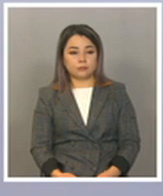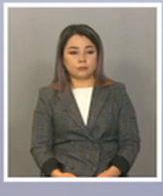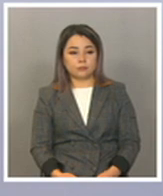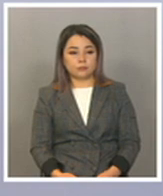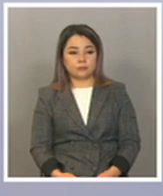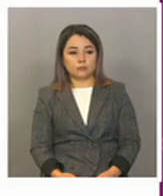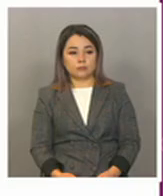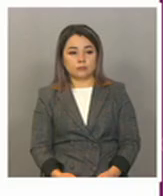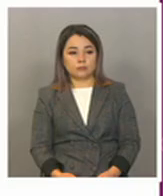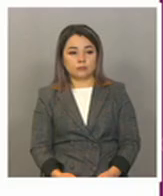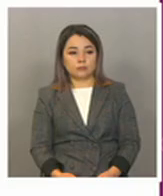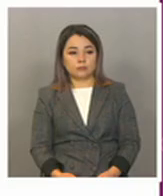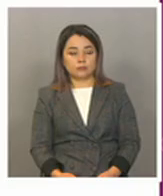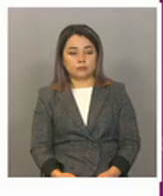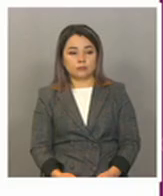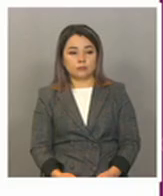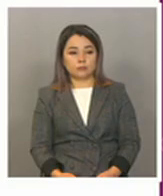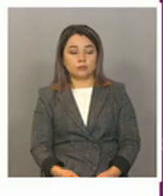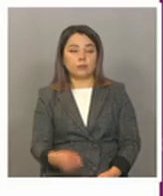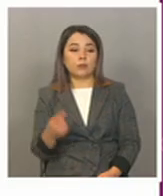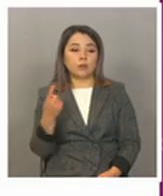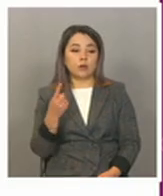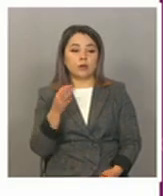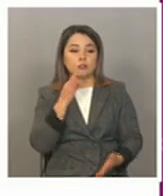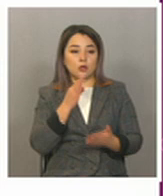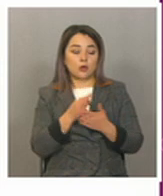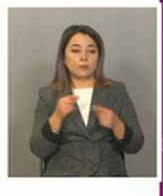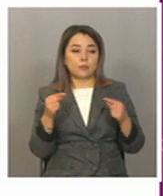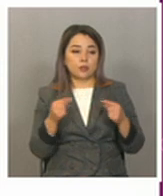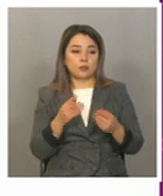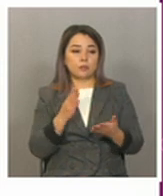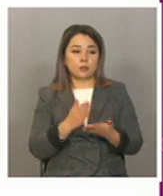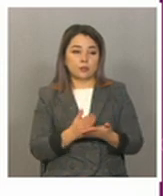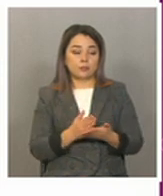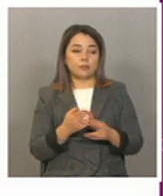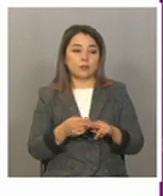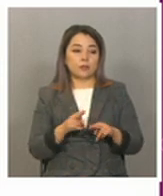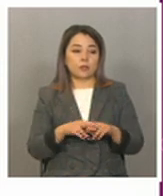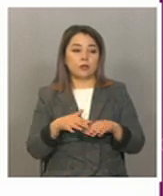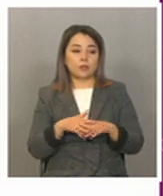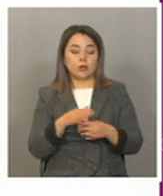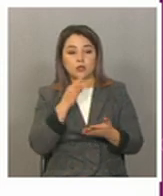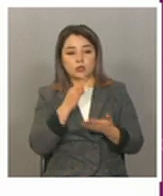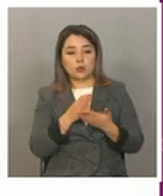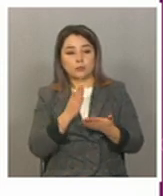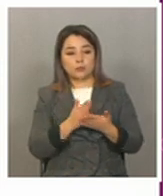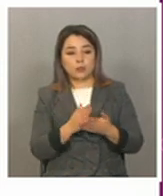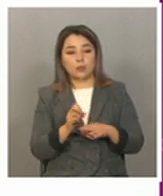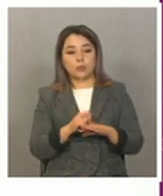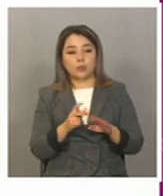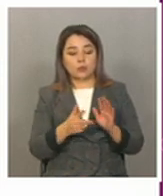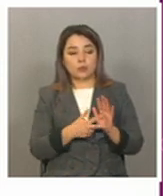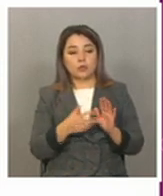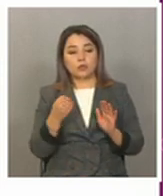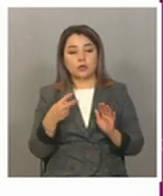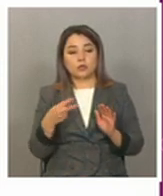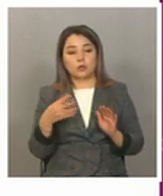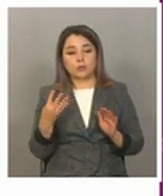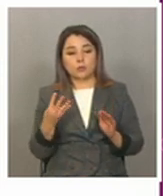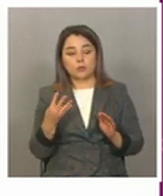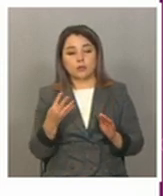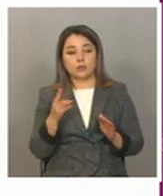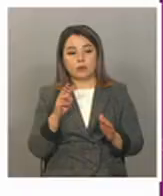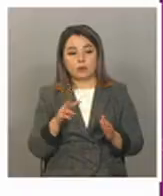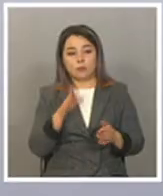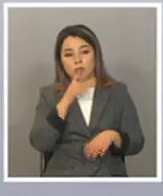жауаппен тексерейік. Яғни, бірінші жауабы сай келеді. Демек, есептің жауабы 18 және 24